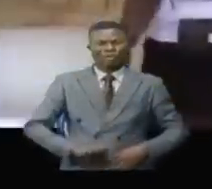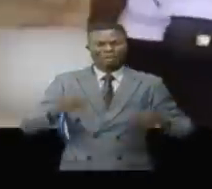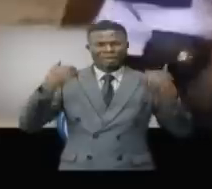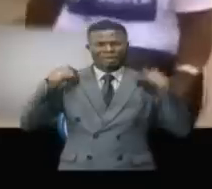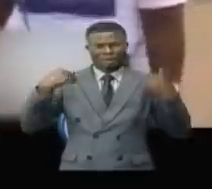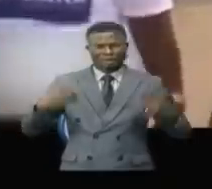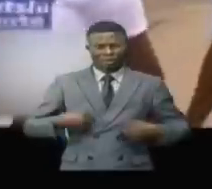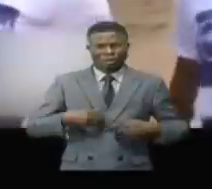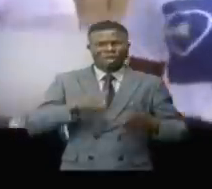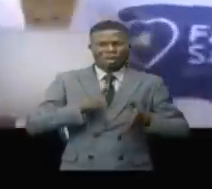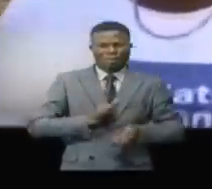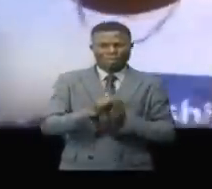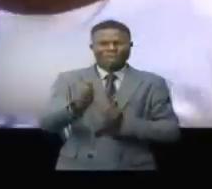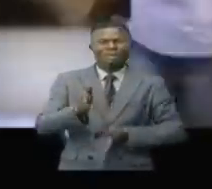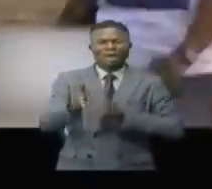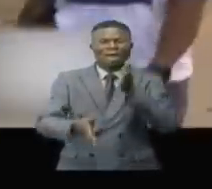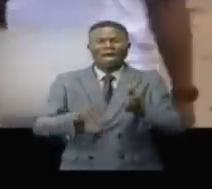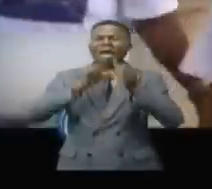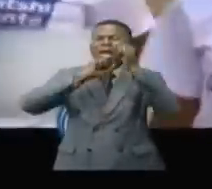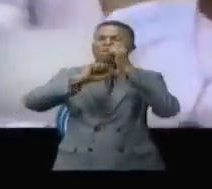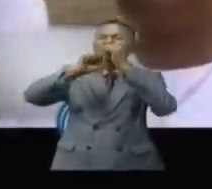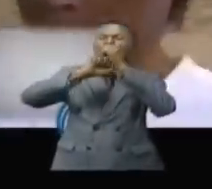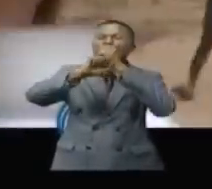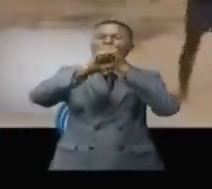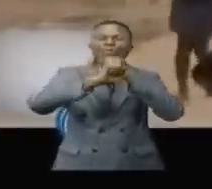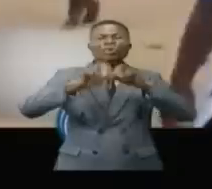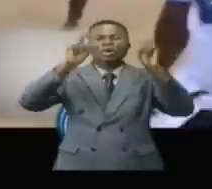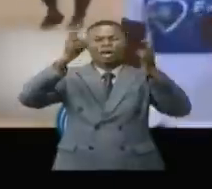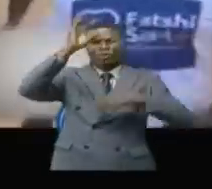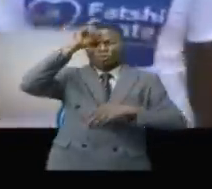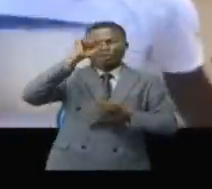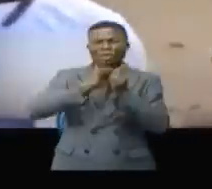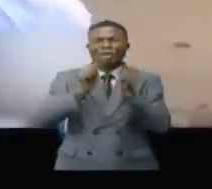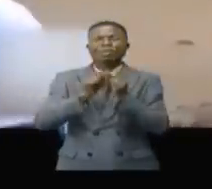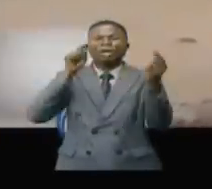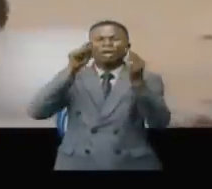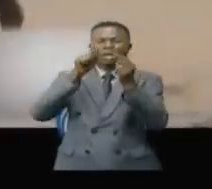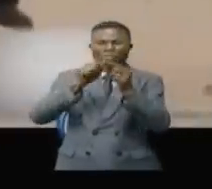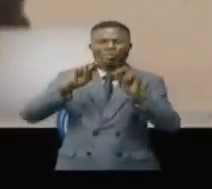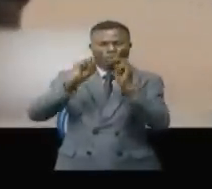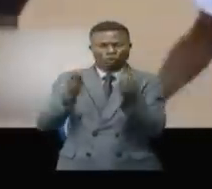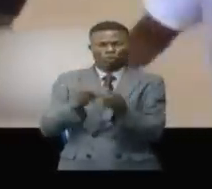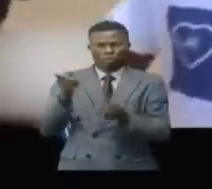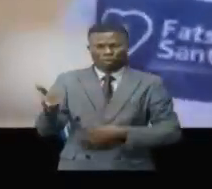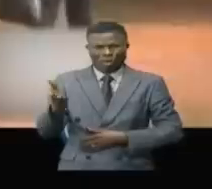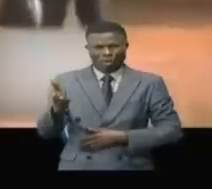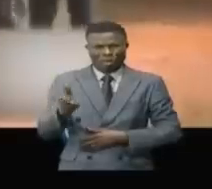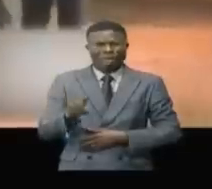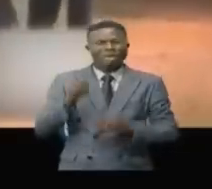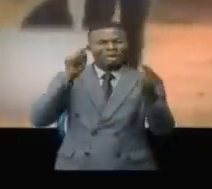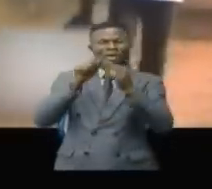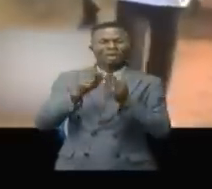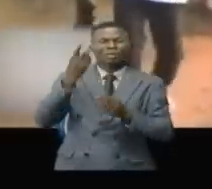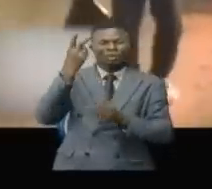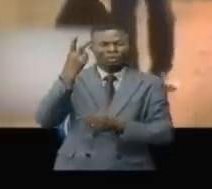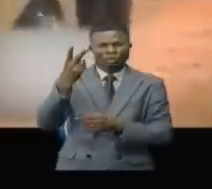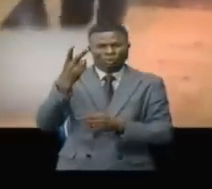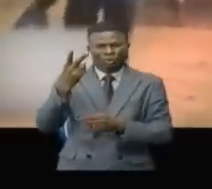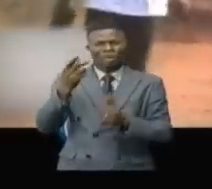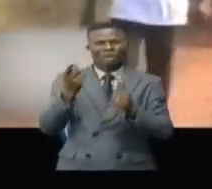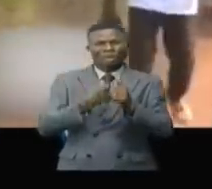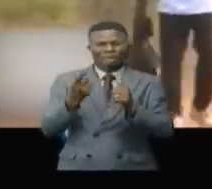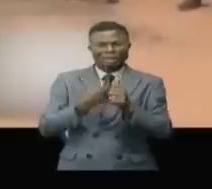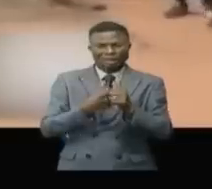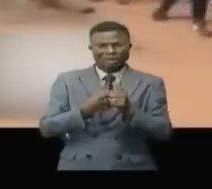étaient dans les rues pour sensibiliser la population de cette ville sur les objectifs de cette structure. des objectifs qui consistent entre autres